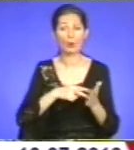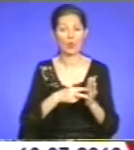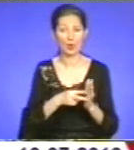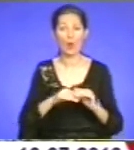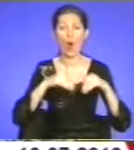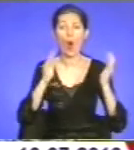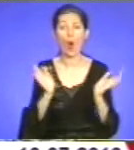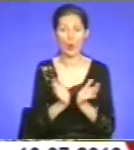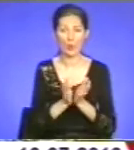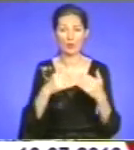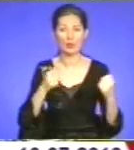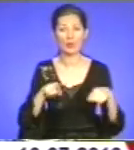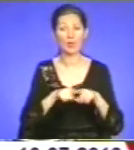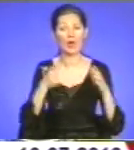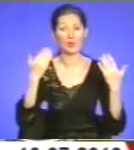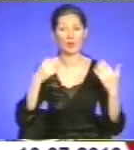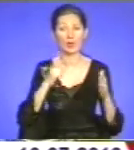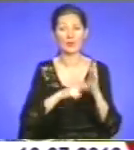відпочинком 80 тисяч дітей, що становить